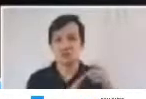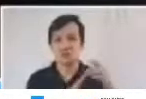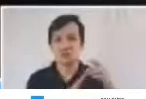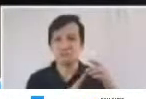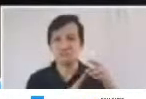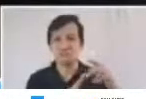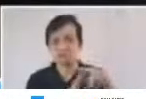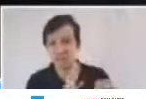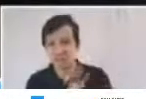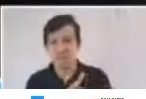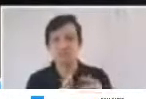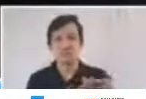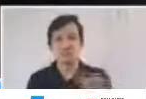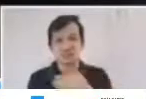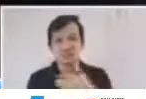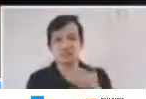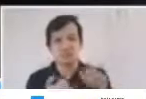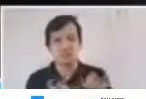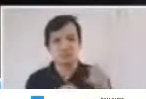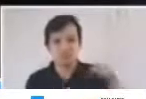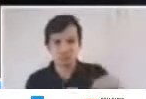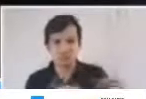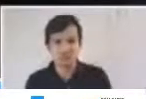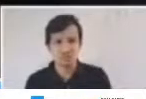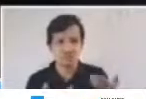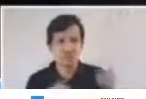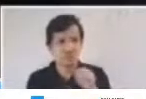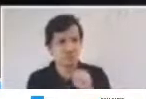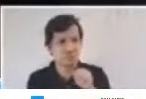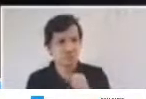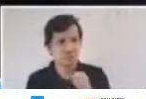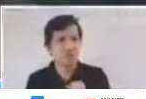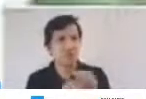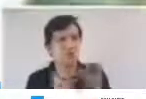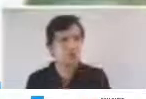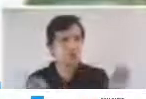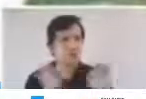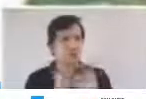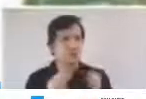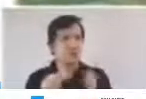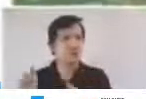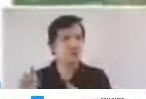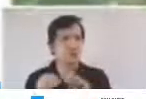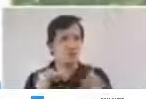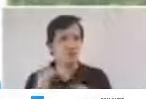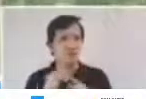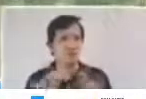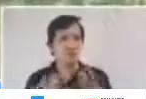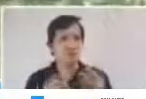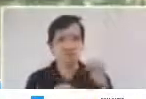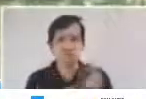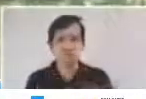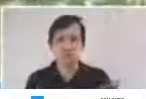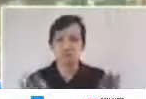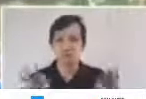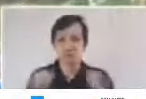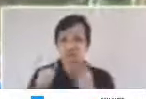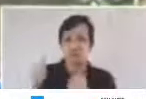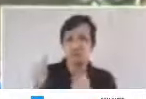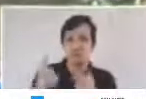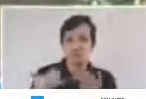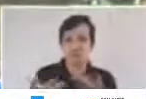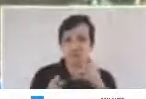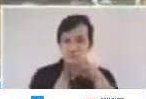commodity? Opo, in terms of prices, sir, at least for manufactured food products covered by the DTI under the Price